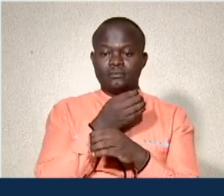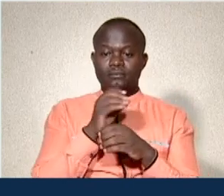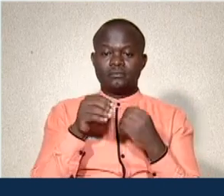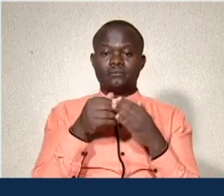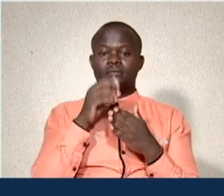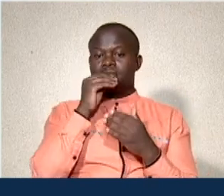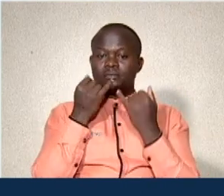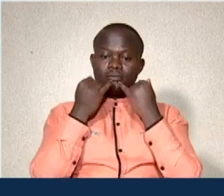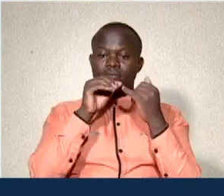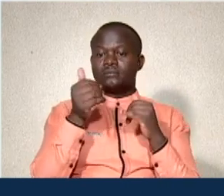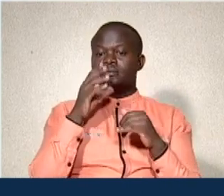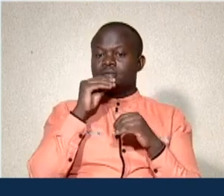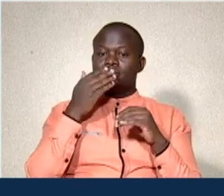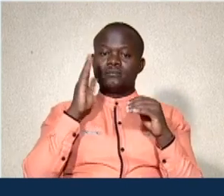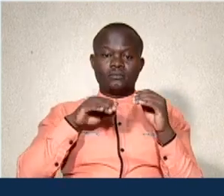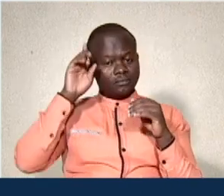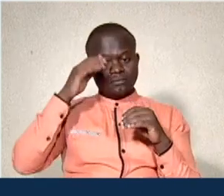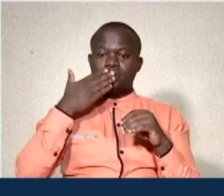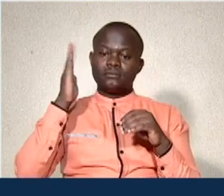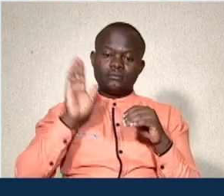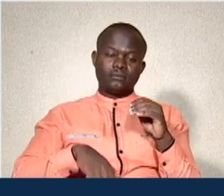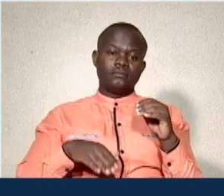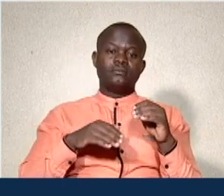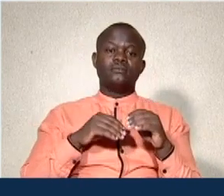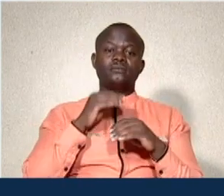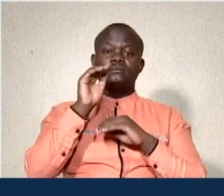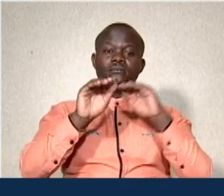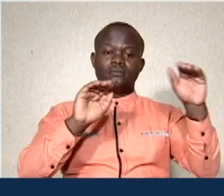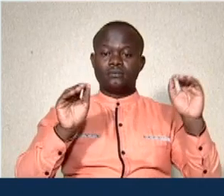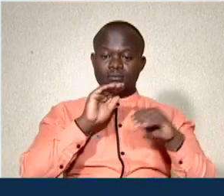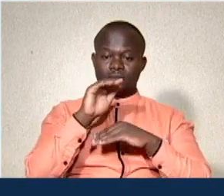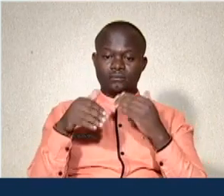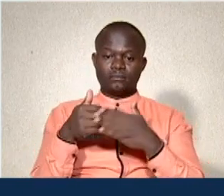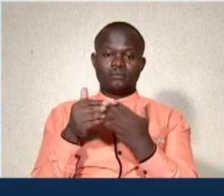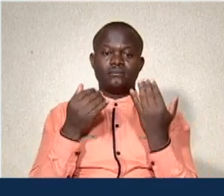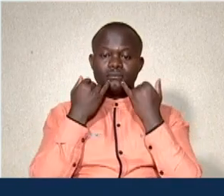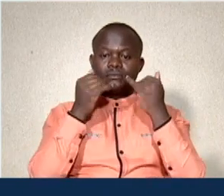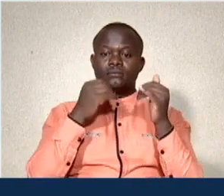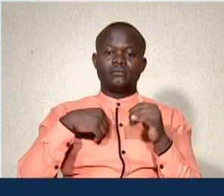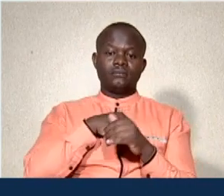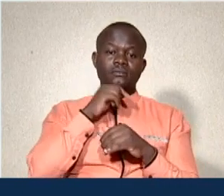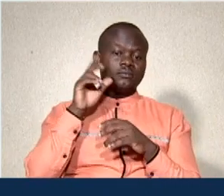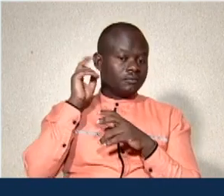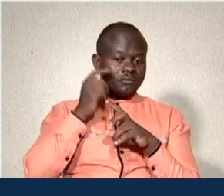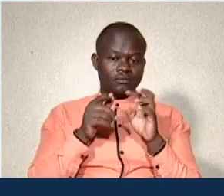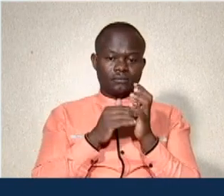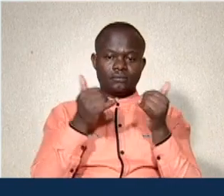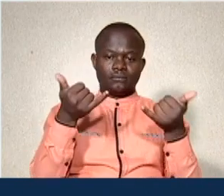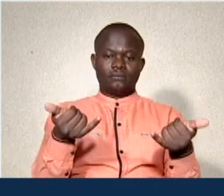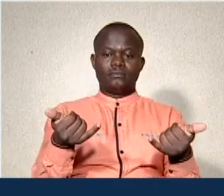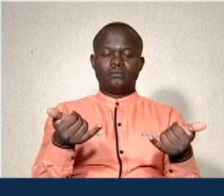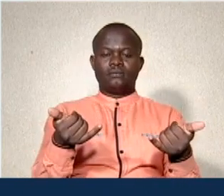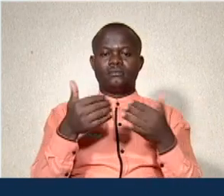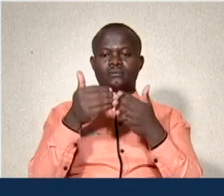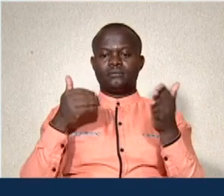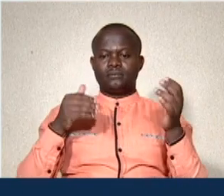yiteruye akabwira undi amagambo arimo ingengabitekerezo ya Jenoside, wajyaga kubaza, wabaza bakavuga ati ntabyo twumvise. Ariko ubu ngubu